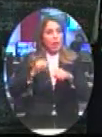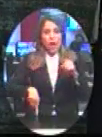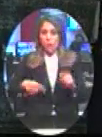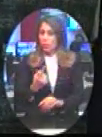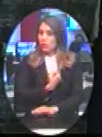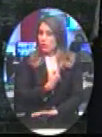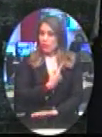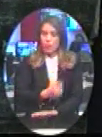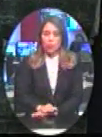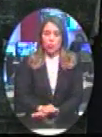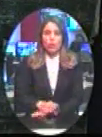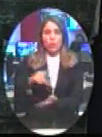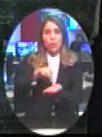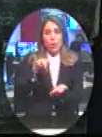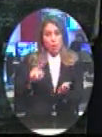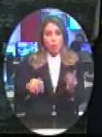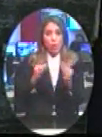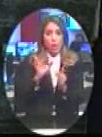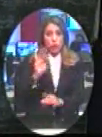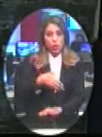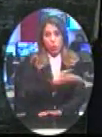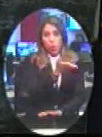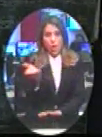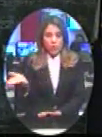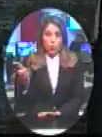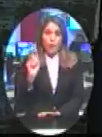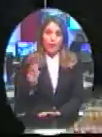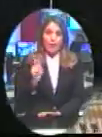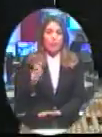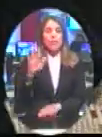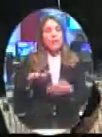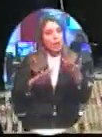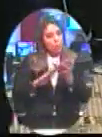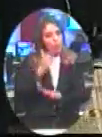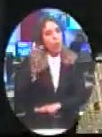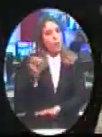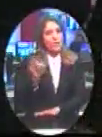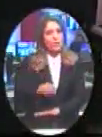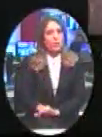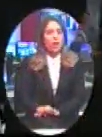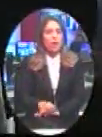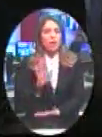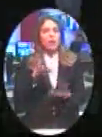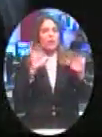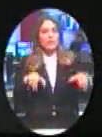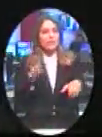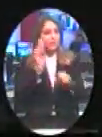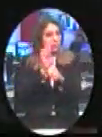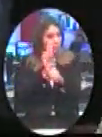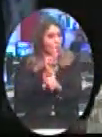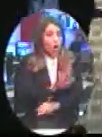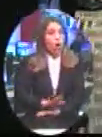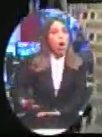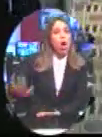שלנו, של כולנו, בוער גם מההסתה. הנשיא ריבלין גם הדליק נורת אזהרה לכל הצדדים,